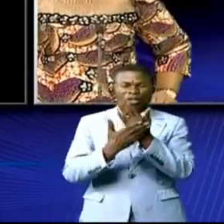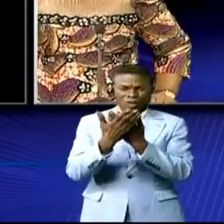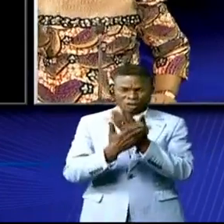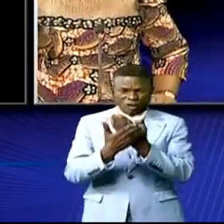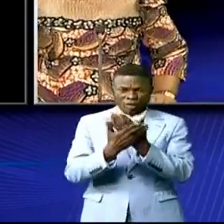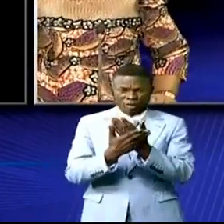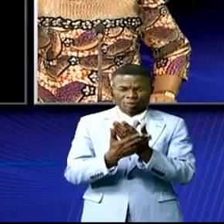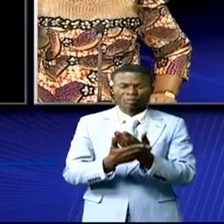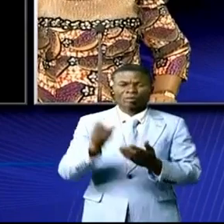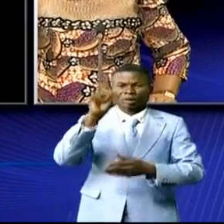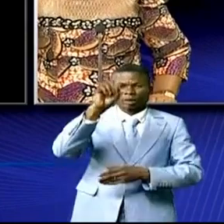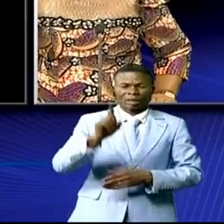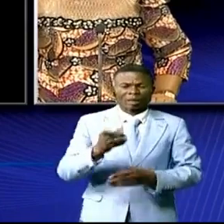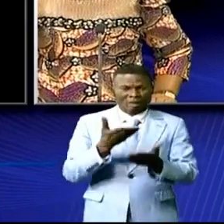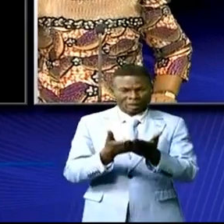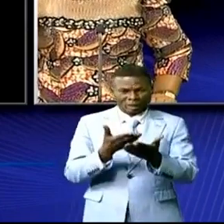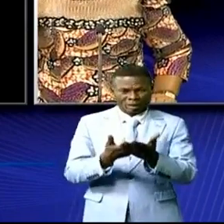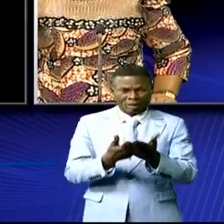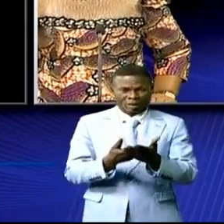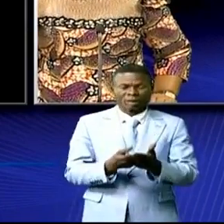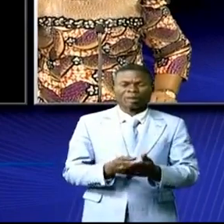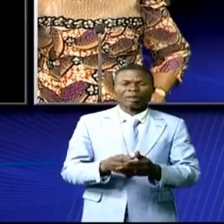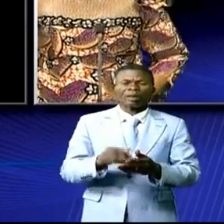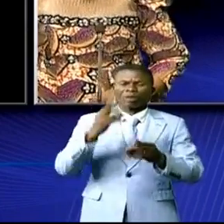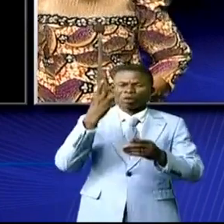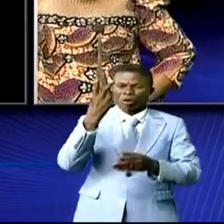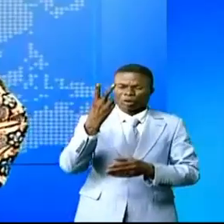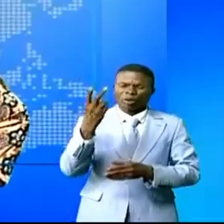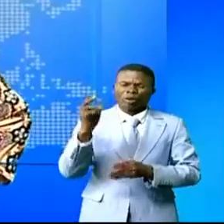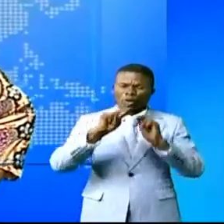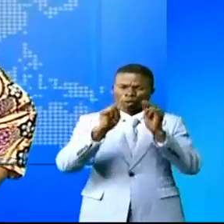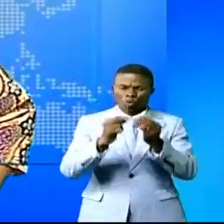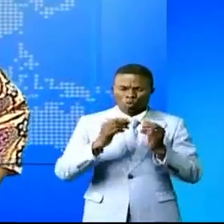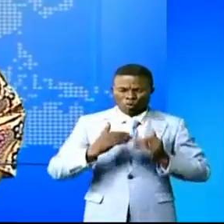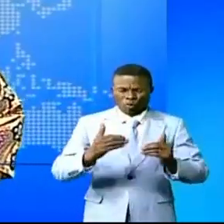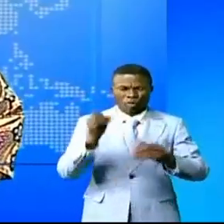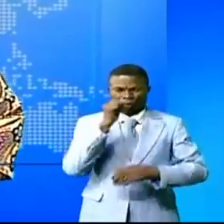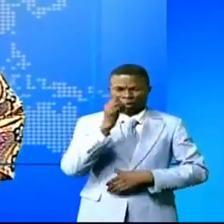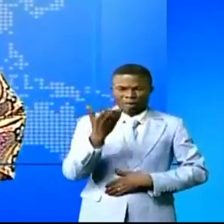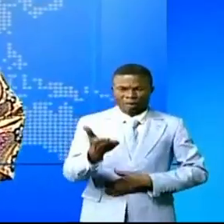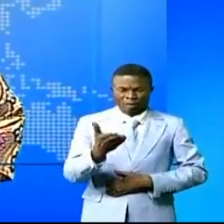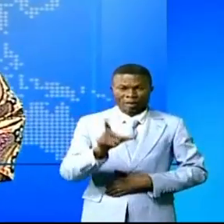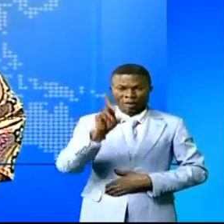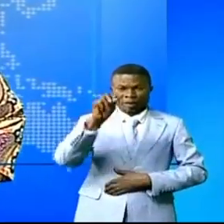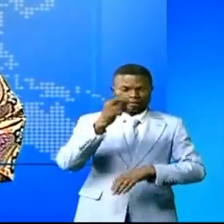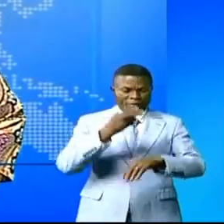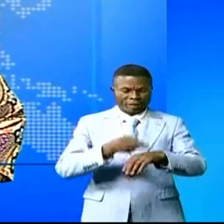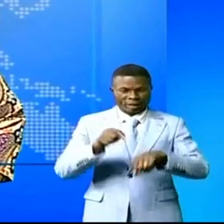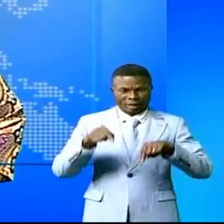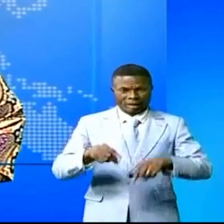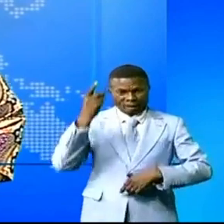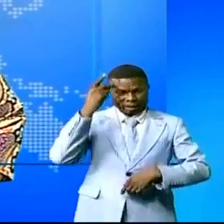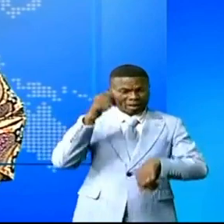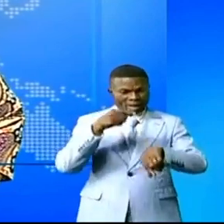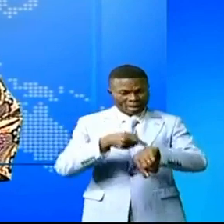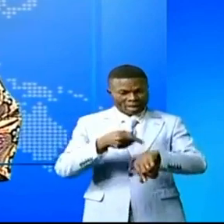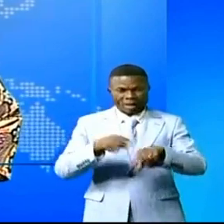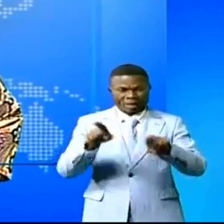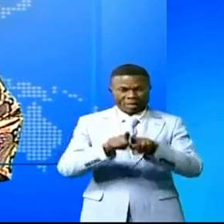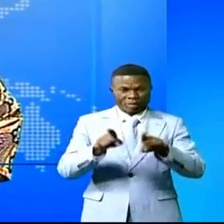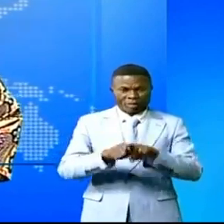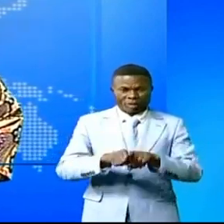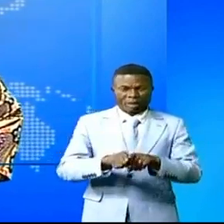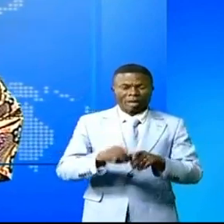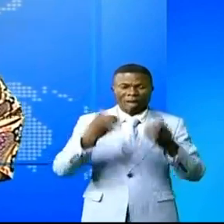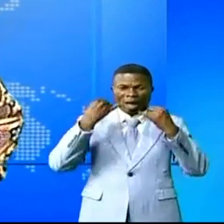sera le 30 juin et le 9 juillet prochain il est 20 heures à kinshasa mais meurt abuja là c'est l'heure